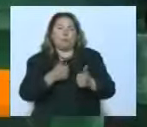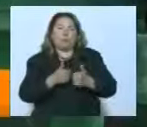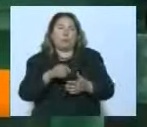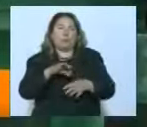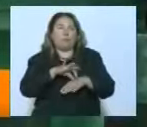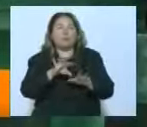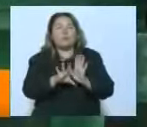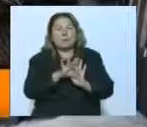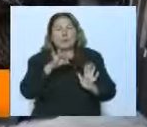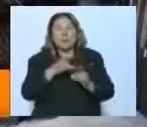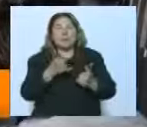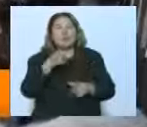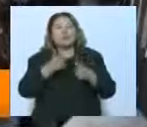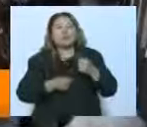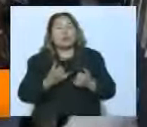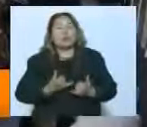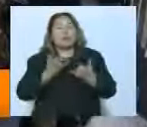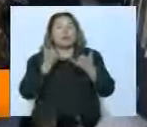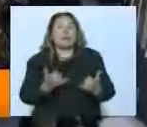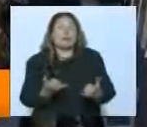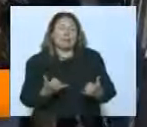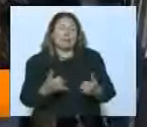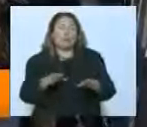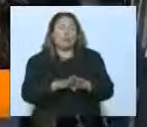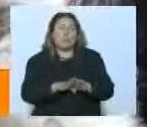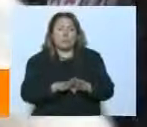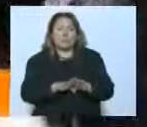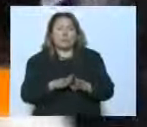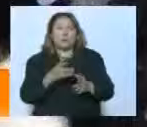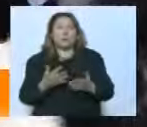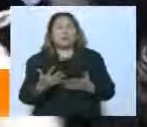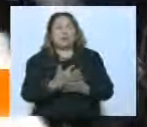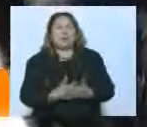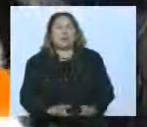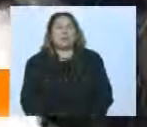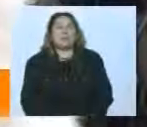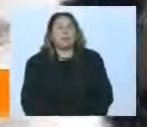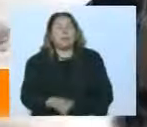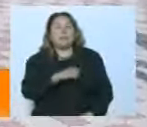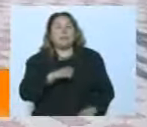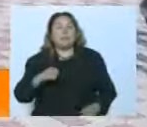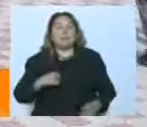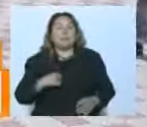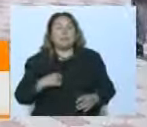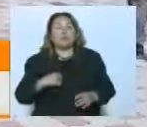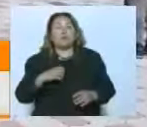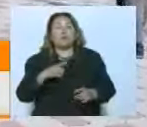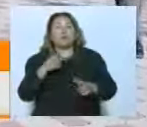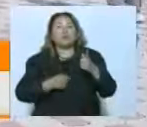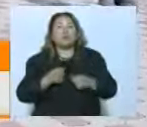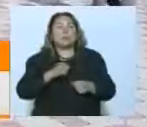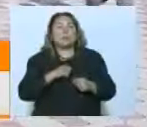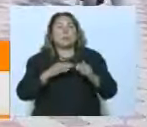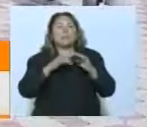отыр. Бүгінгі сүтті ешкіні анықтайтын байқауға да осы асыл тұқымдыларды жинаған. Ең сүтті ешкі келгенде бұл